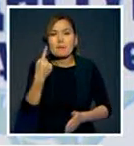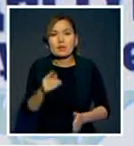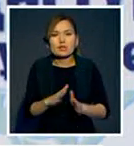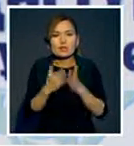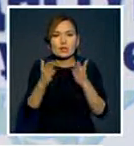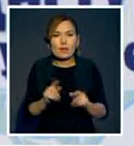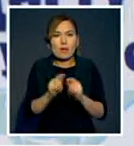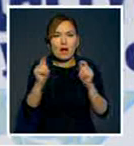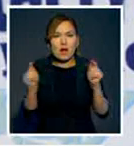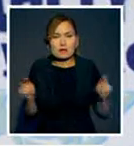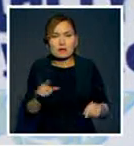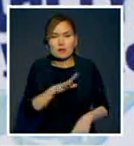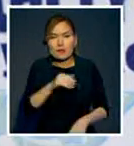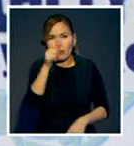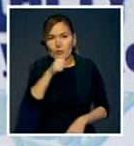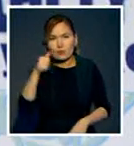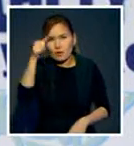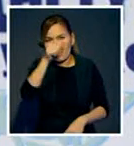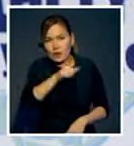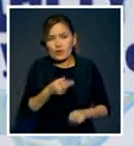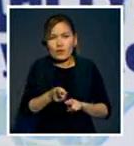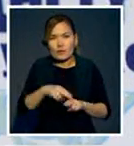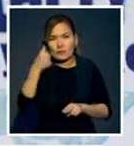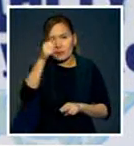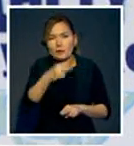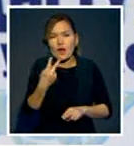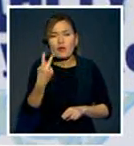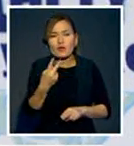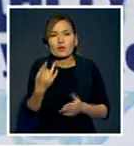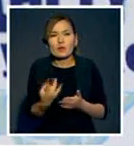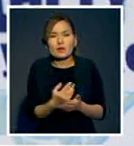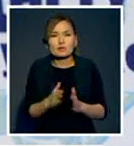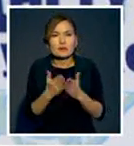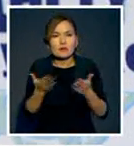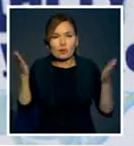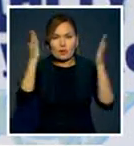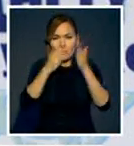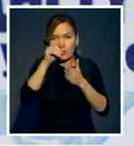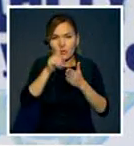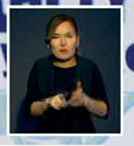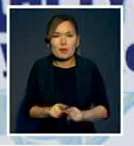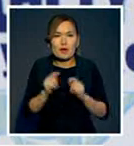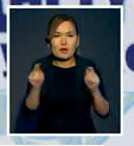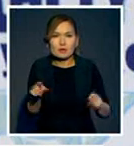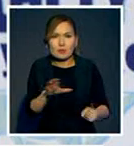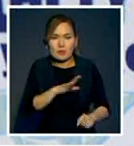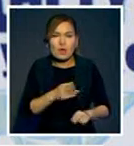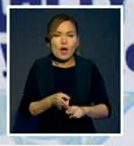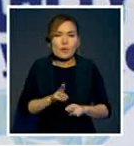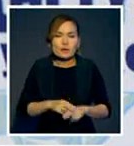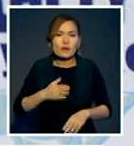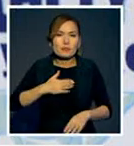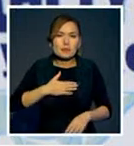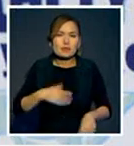тұсаукесерінде зиялы қауымдар, осы дінімізге жанашыр азаматтар осының жаңағы жалғасы болса деген өздерінің